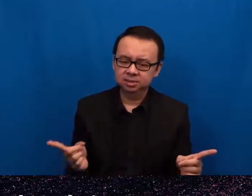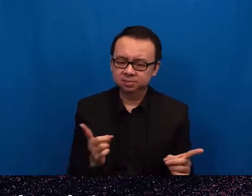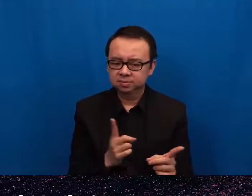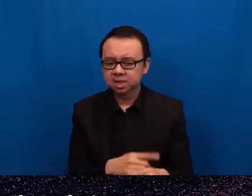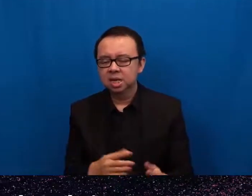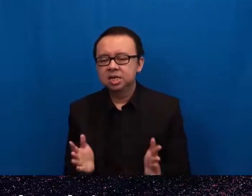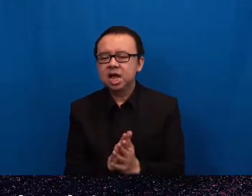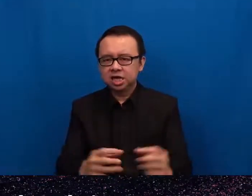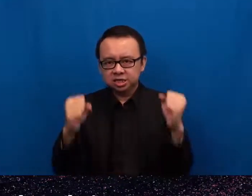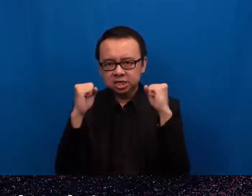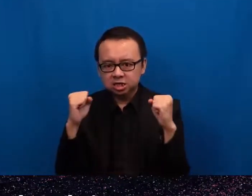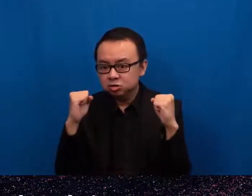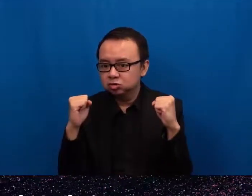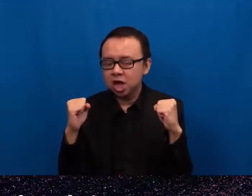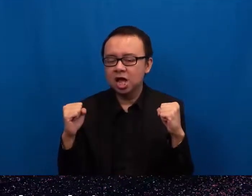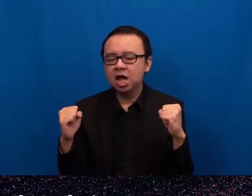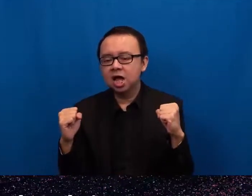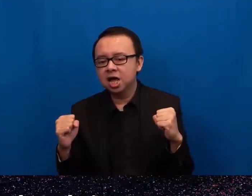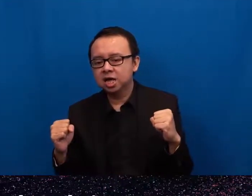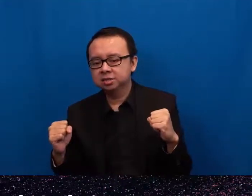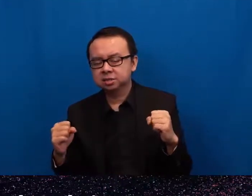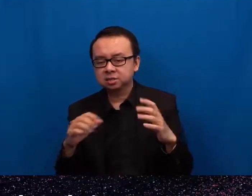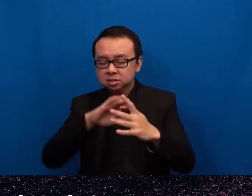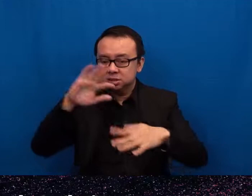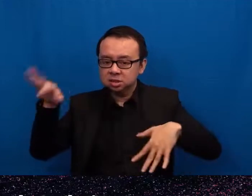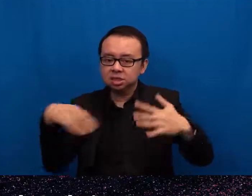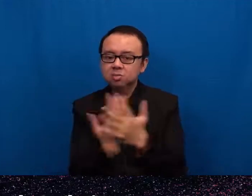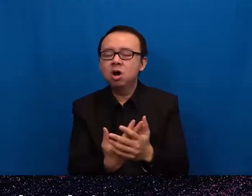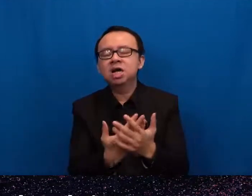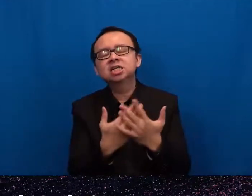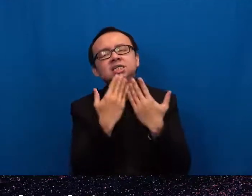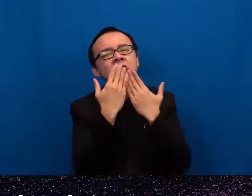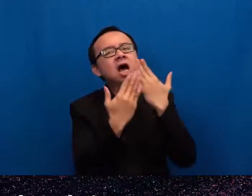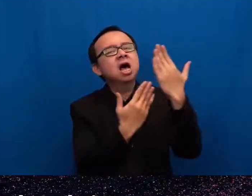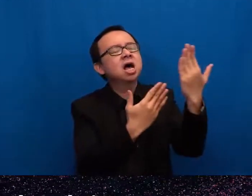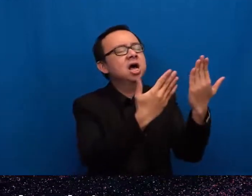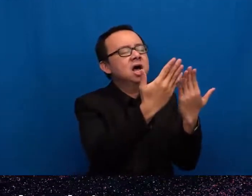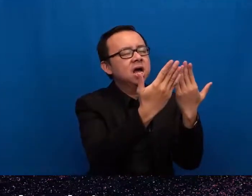kesaksian. Dan teguhkan semua